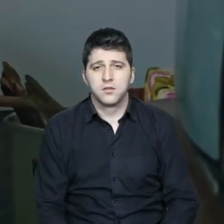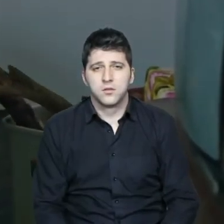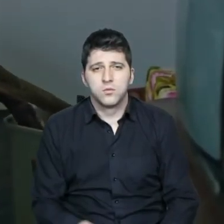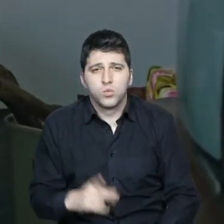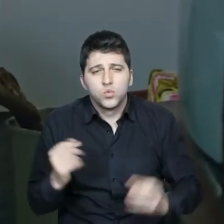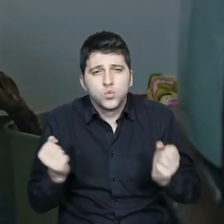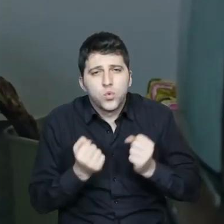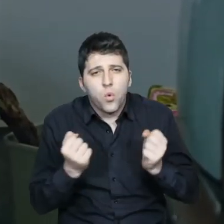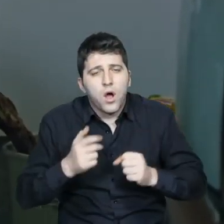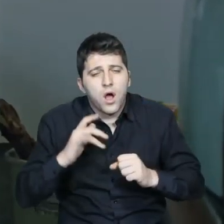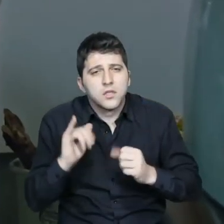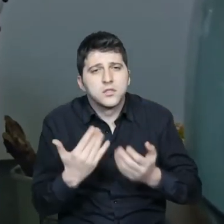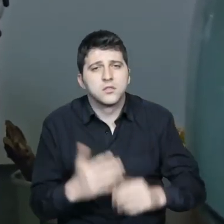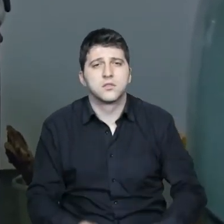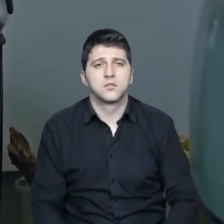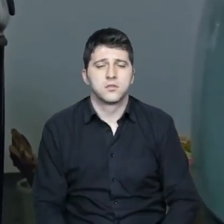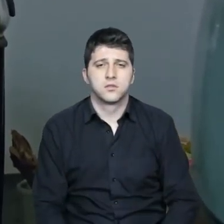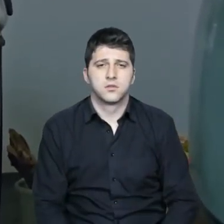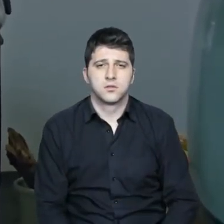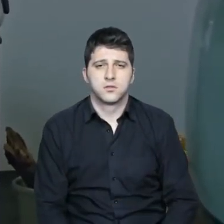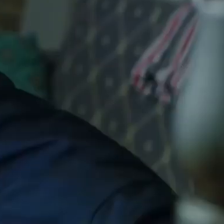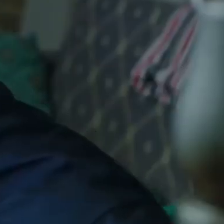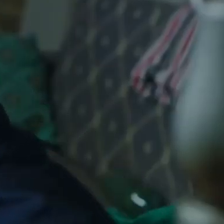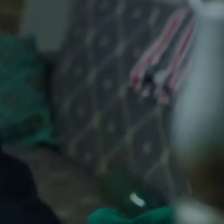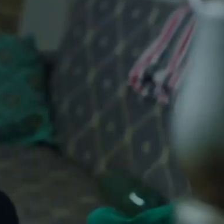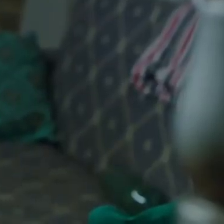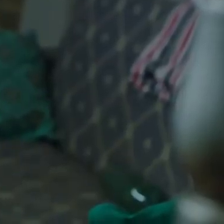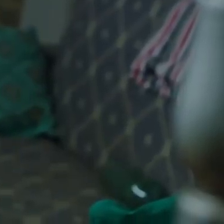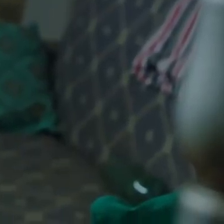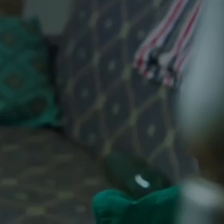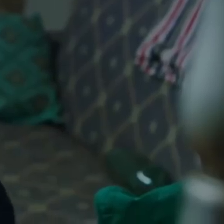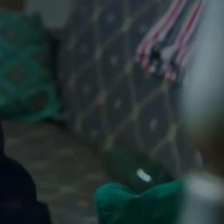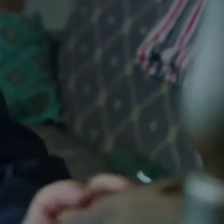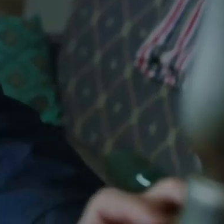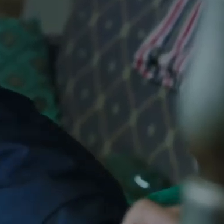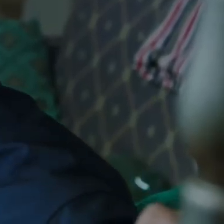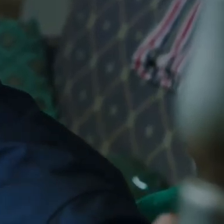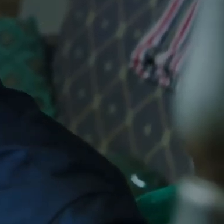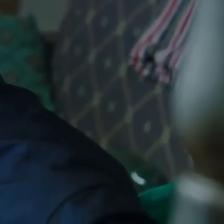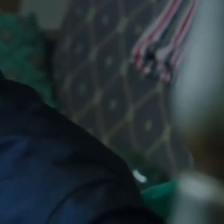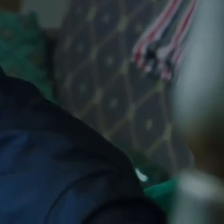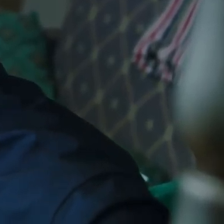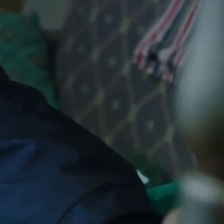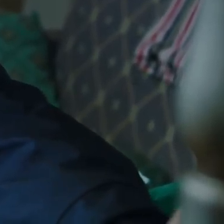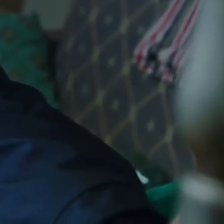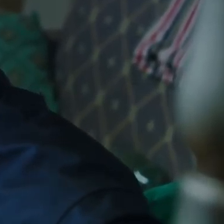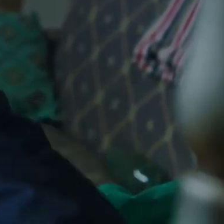soğudur. Kovadan aldığı kalın bir ağaç dalını sobaya attı.